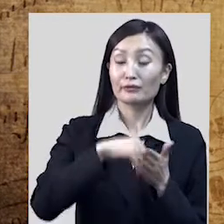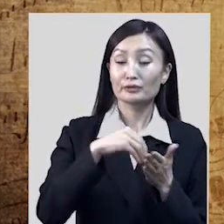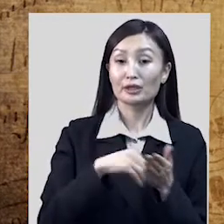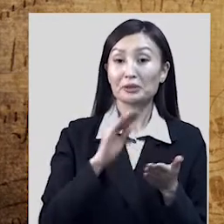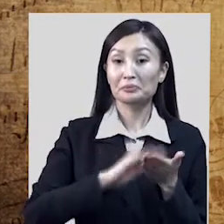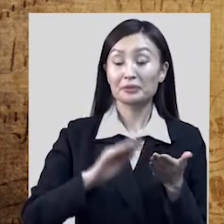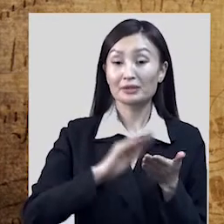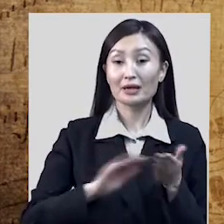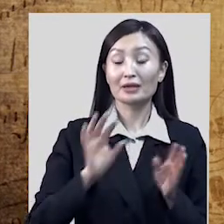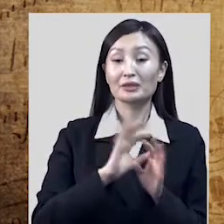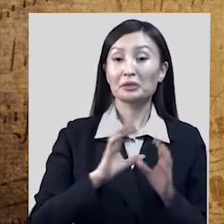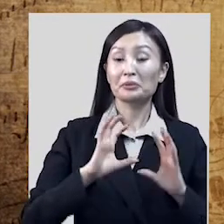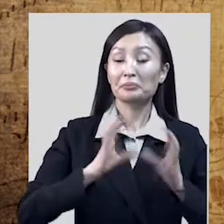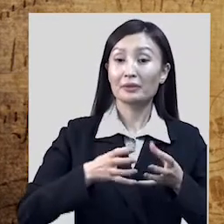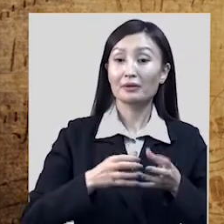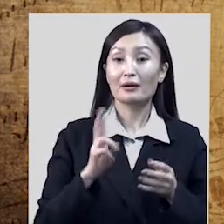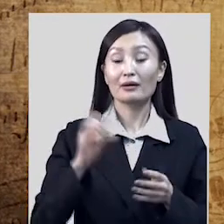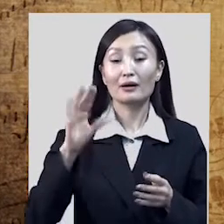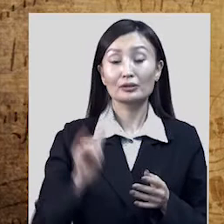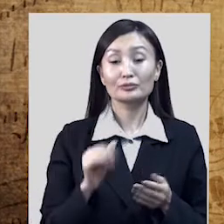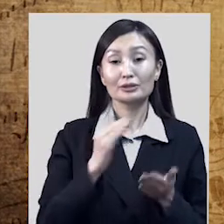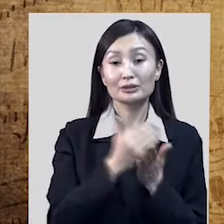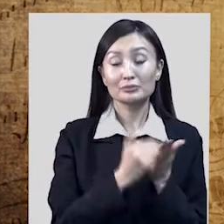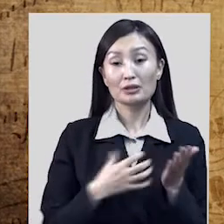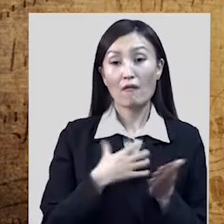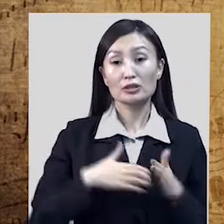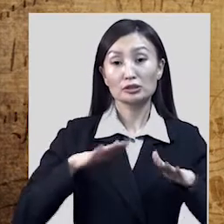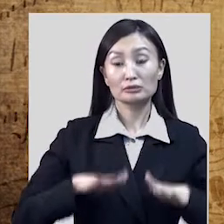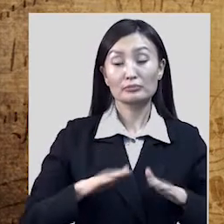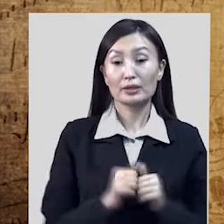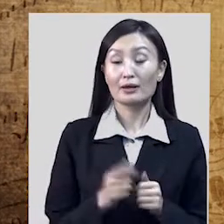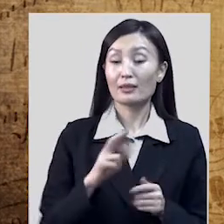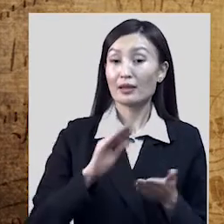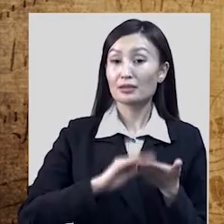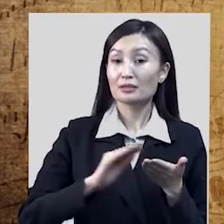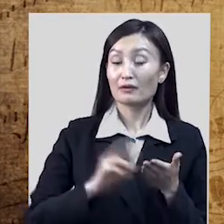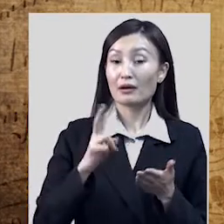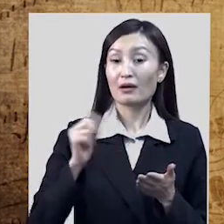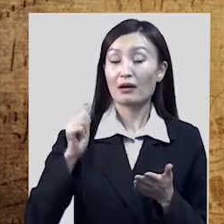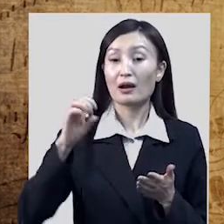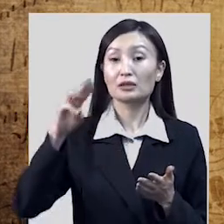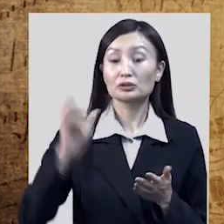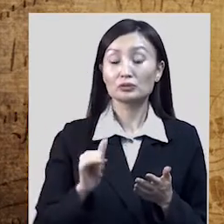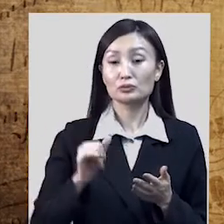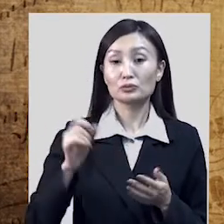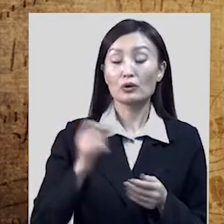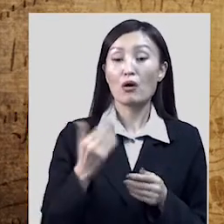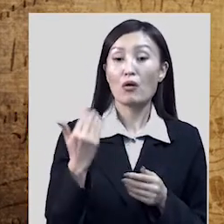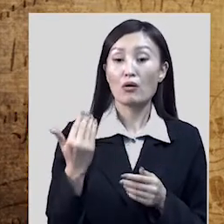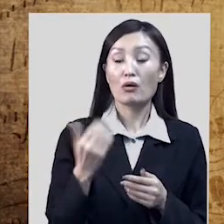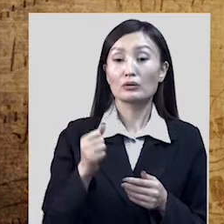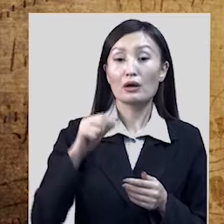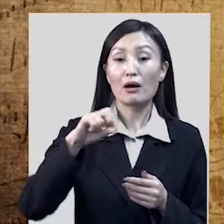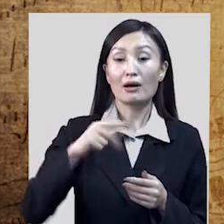описание мира карту и список координат важнейших мест для составления карты известного мира аль-хорезми